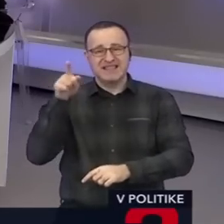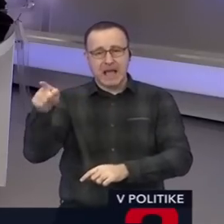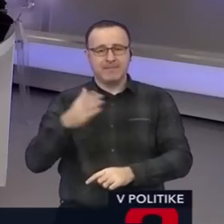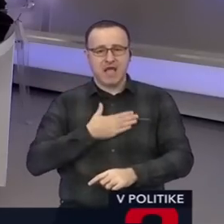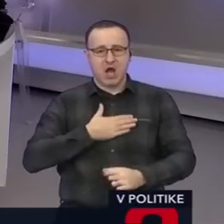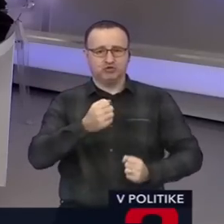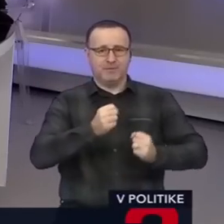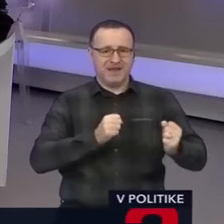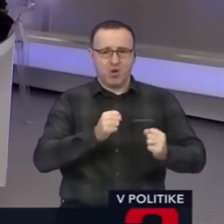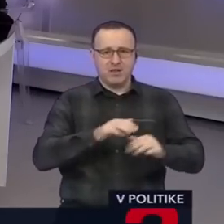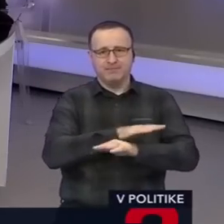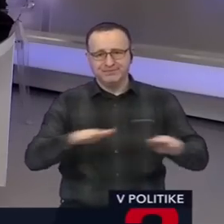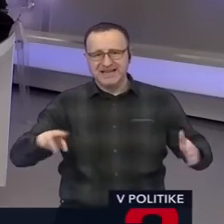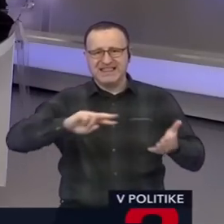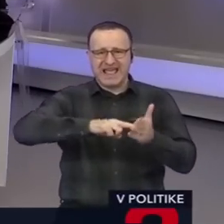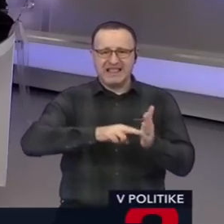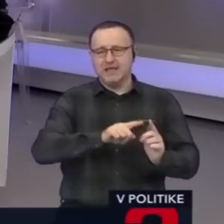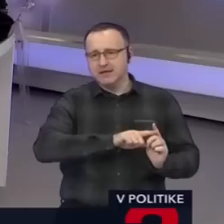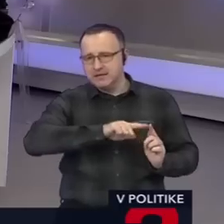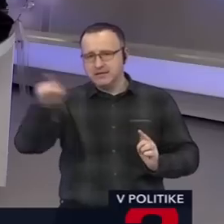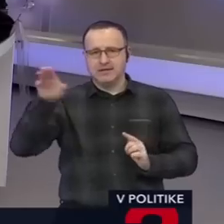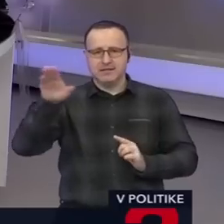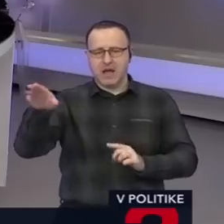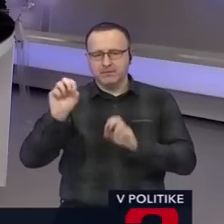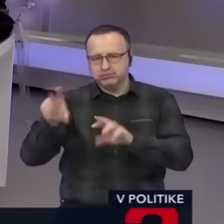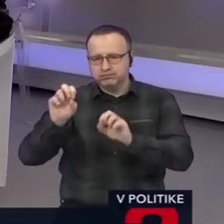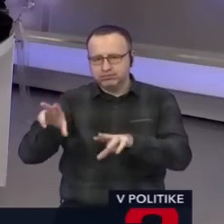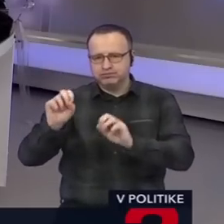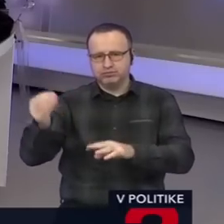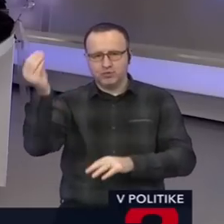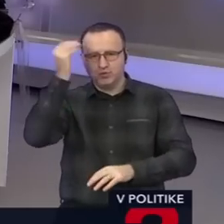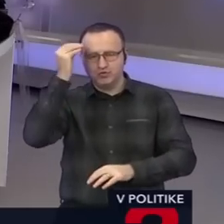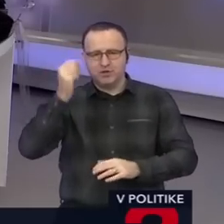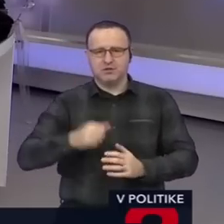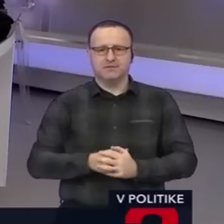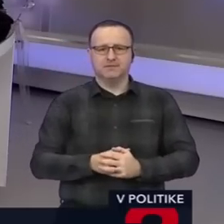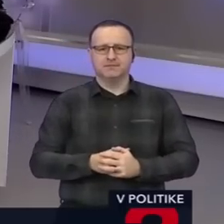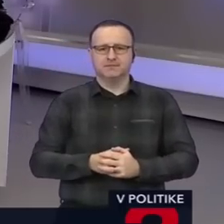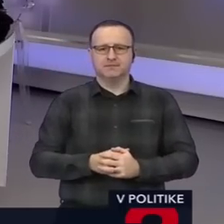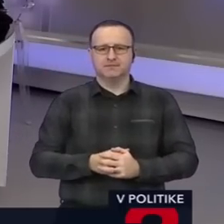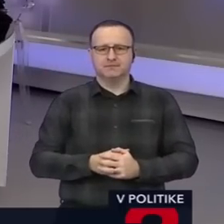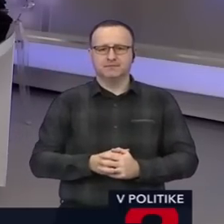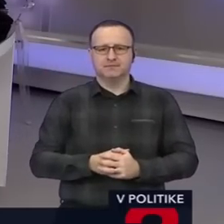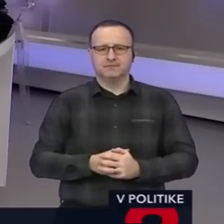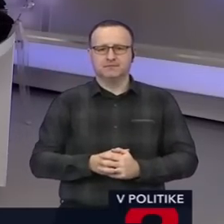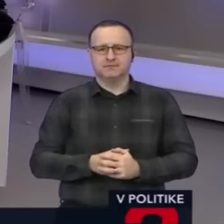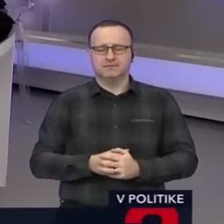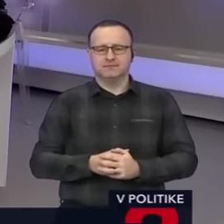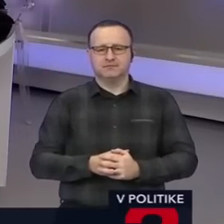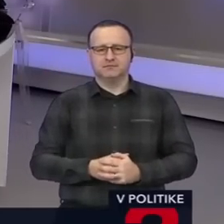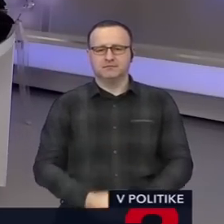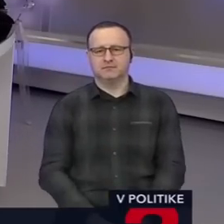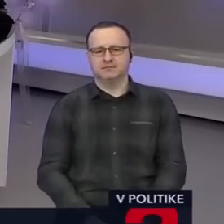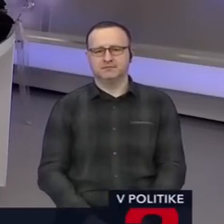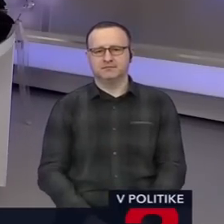výcvik pozemného personálu, technikov a pilotov ešte na nich. A potom, keď budú hotové možno 4, tak prvé 4 by prišli niekedy, predpokladám, v prvom